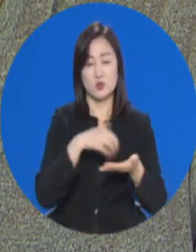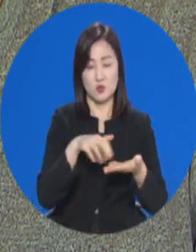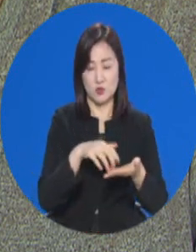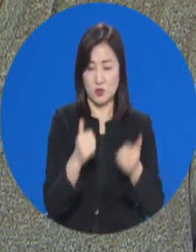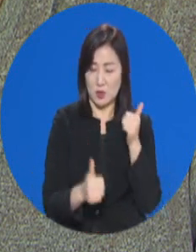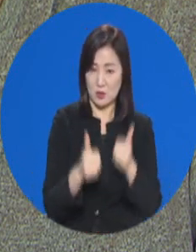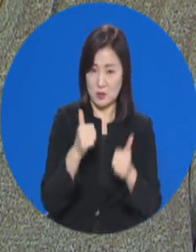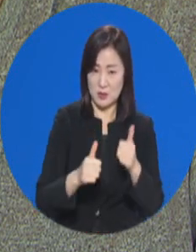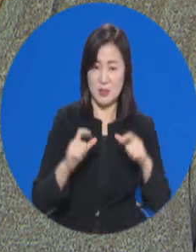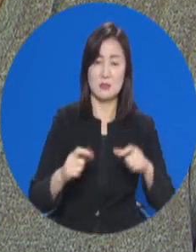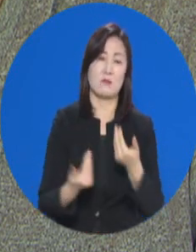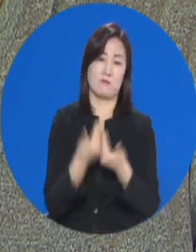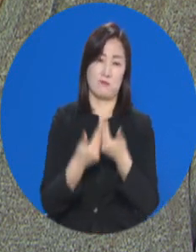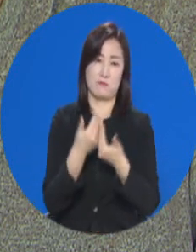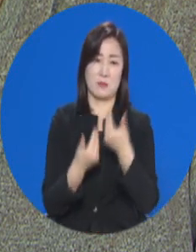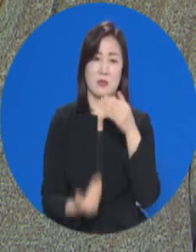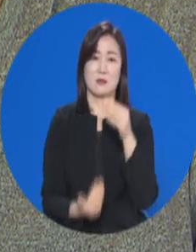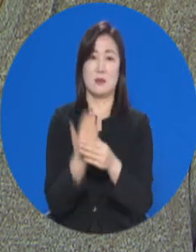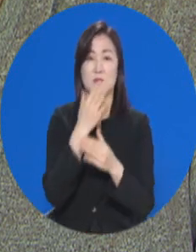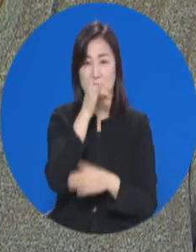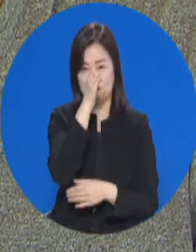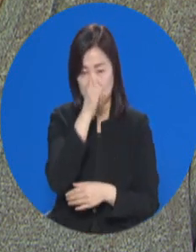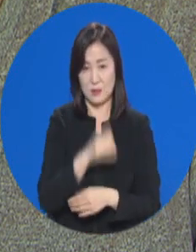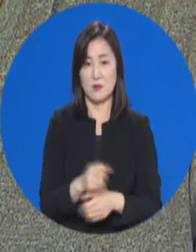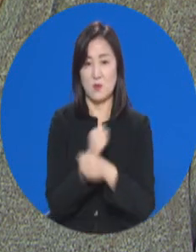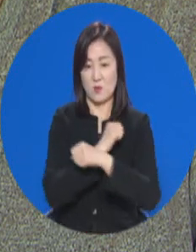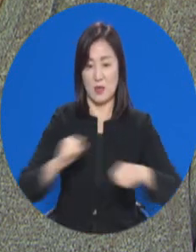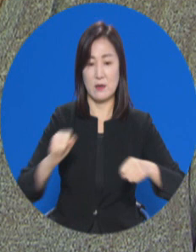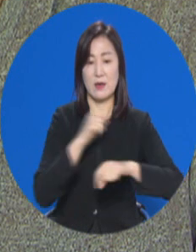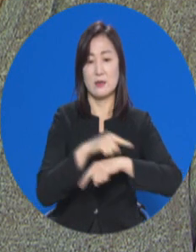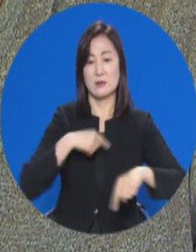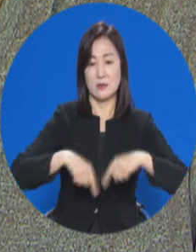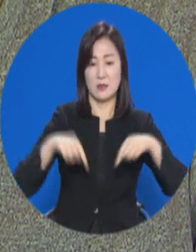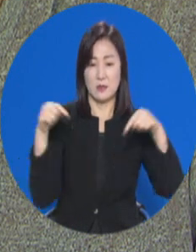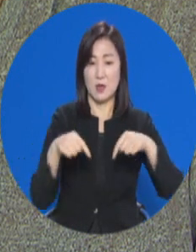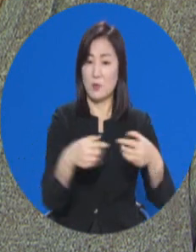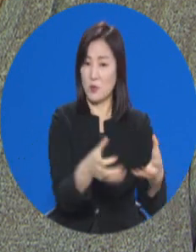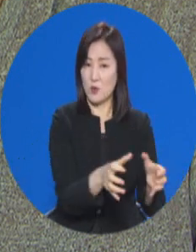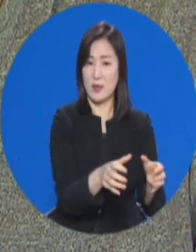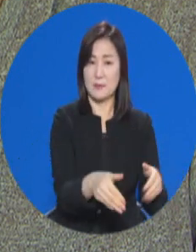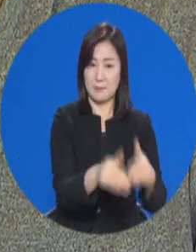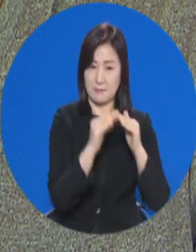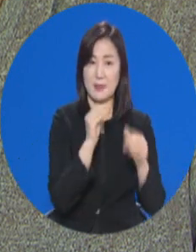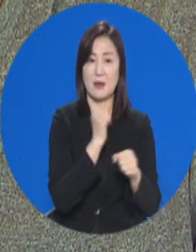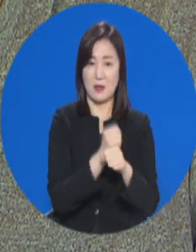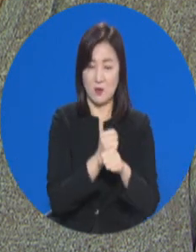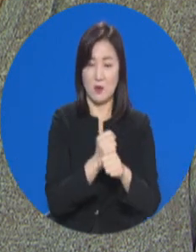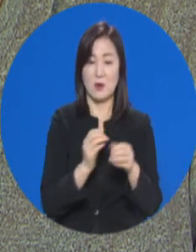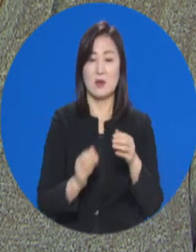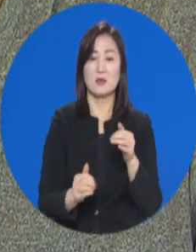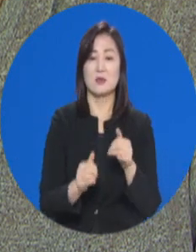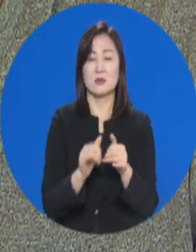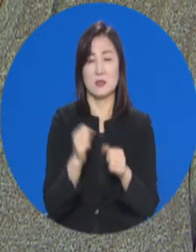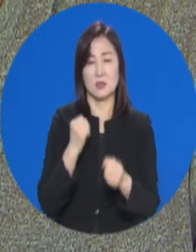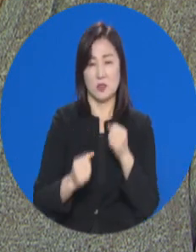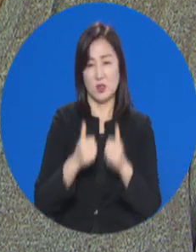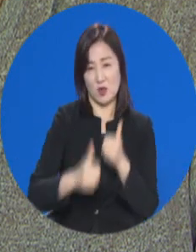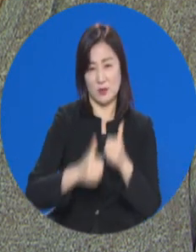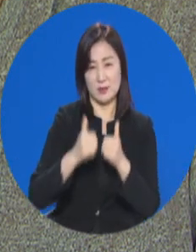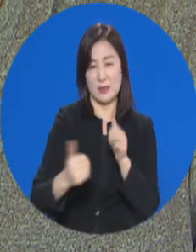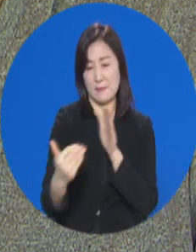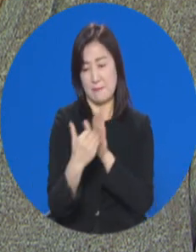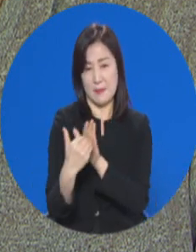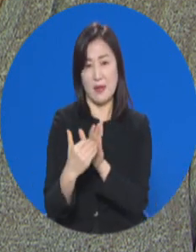지역 간 갈등을 증폭시킬 수 있습니다. 광역행정협의회를 열어서 인구 경쟁 방지를 공식